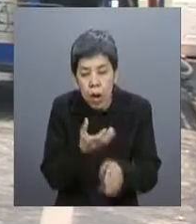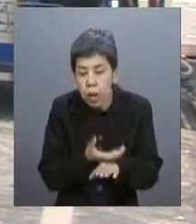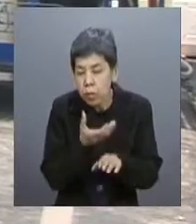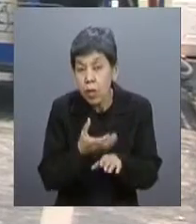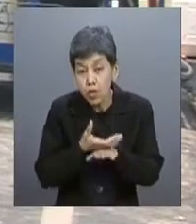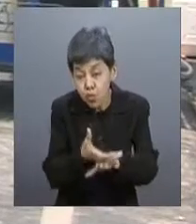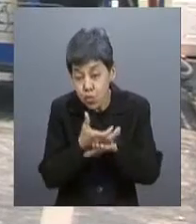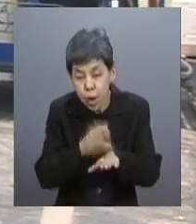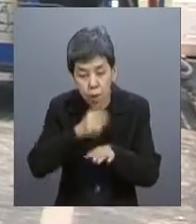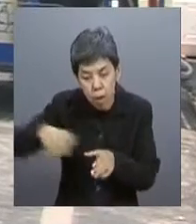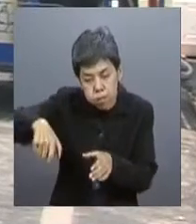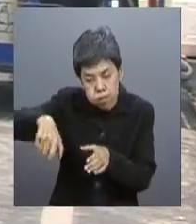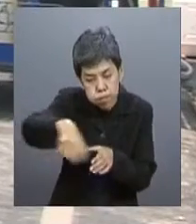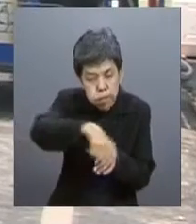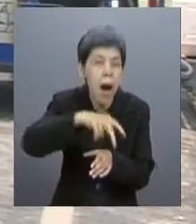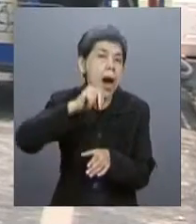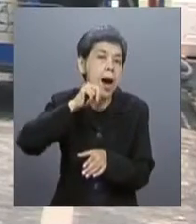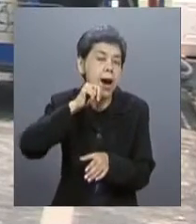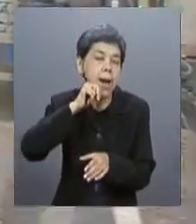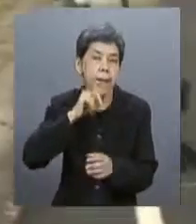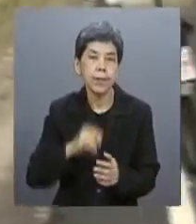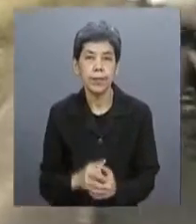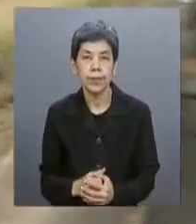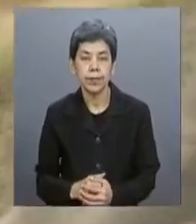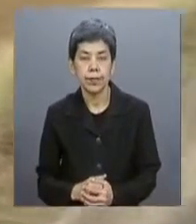านเพื่อบรรเทาภัยแล้งในช่วงนี้ไปก่อนค่ะ